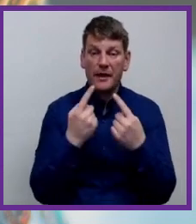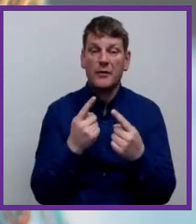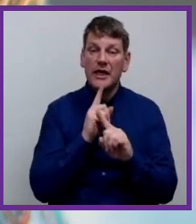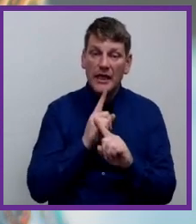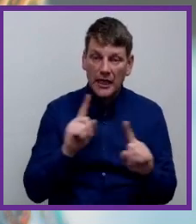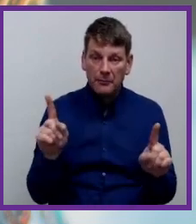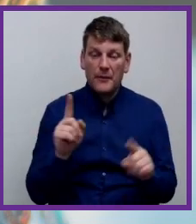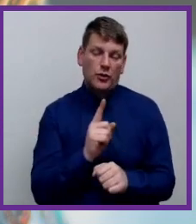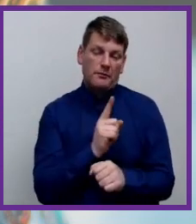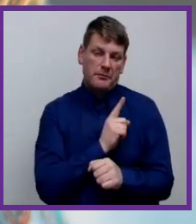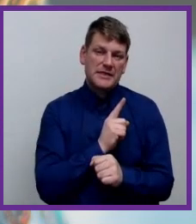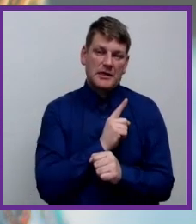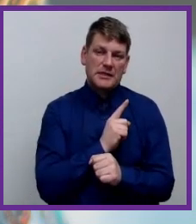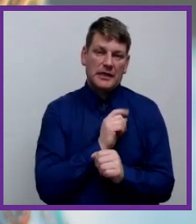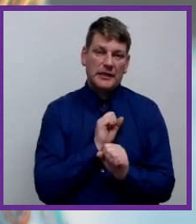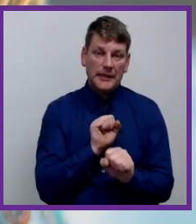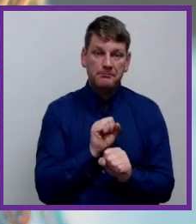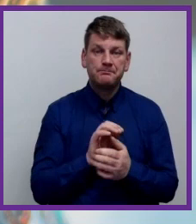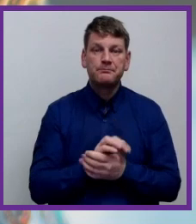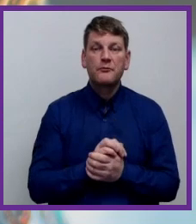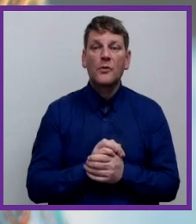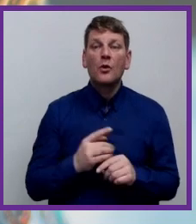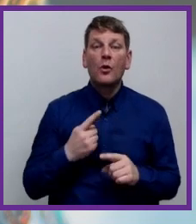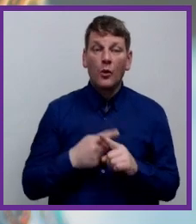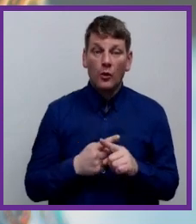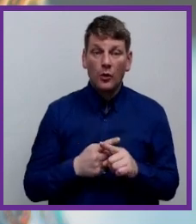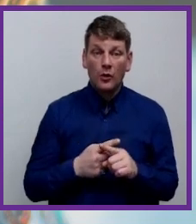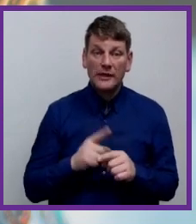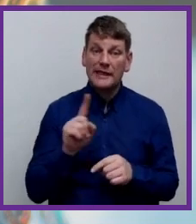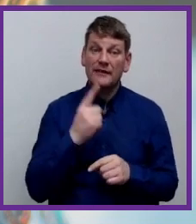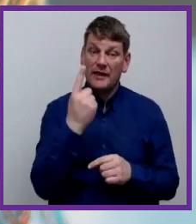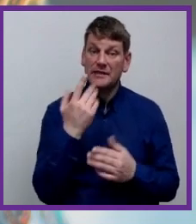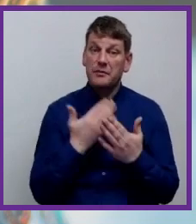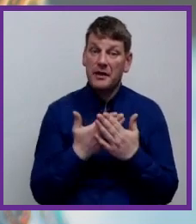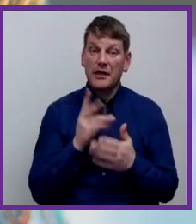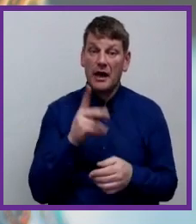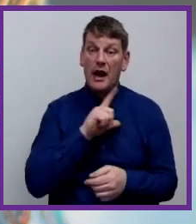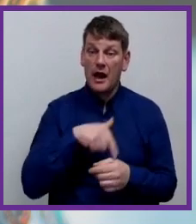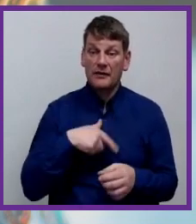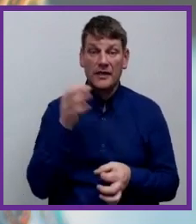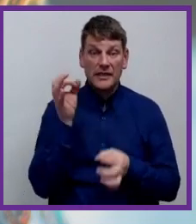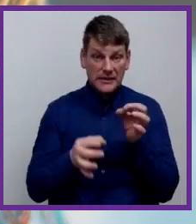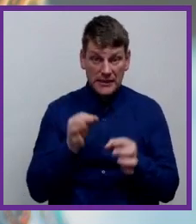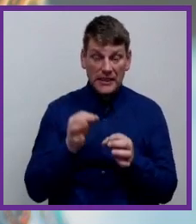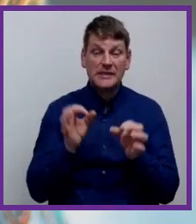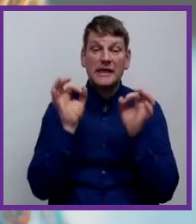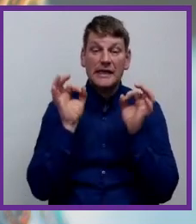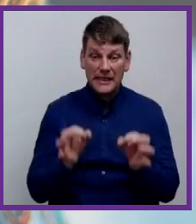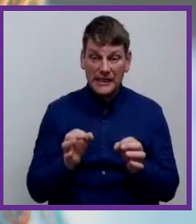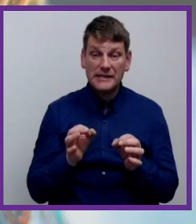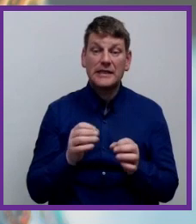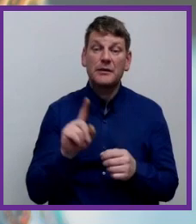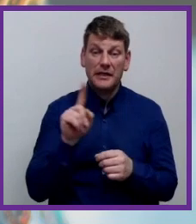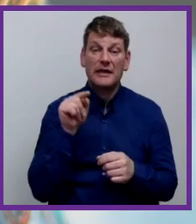īpaši piesardzīgi. Un ir viens piemērs, kad Latvijas tiesa īstenībā ir tā